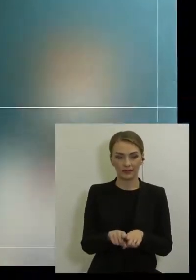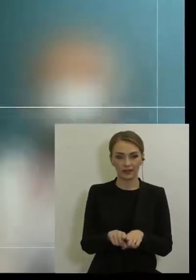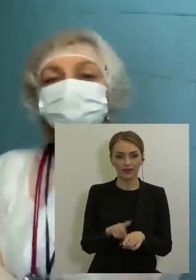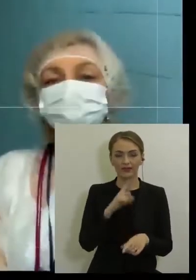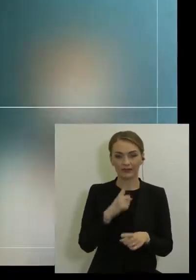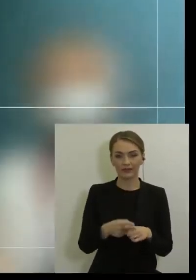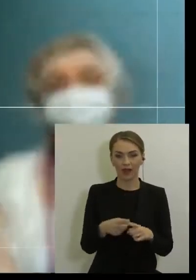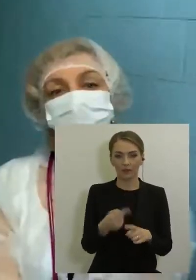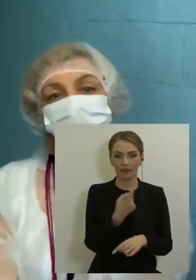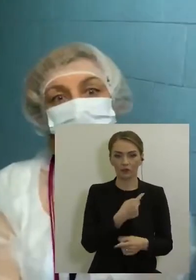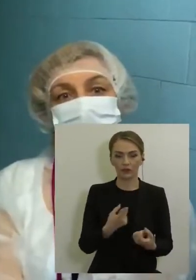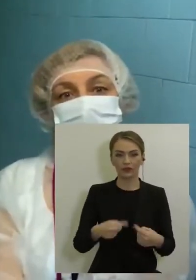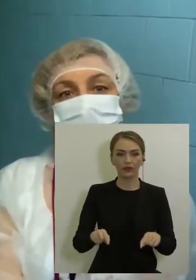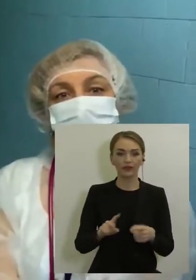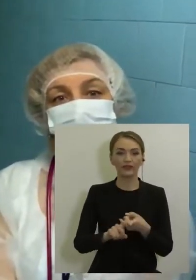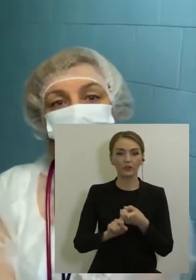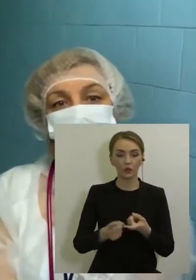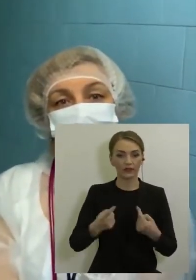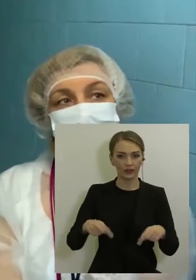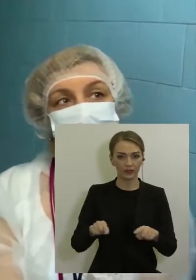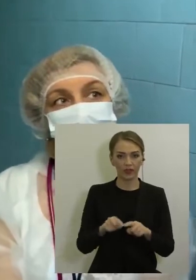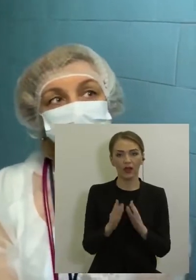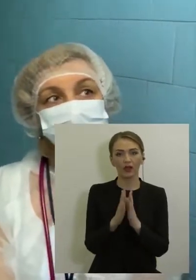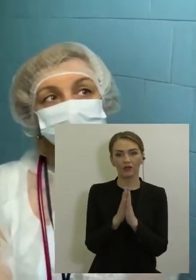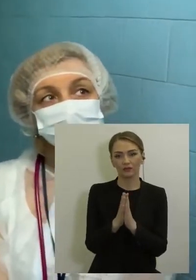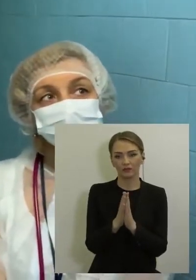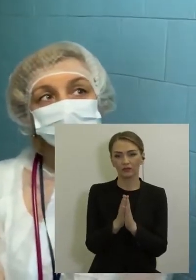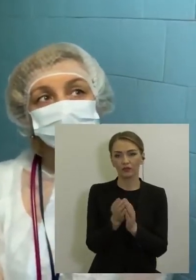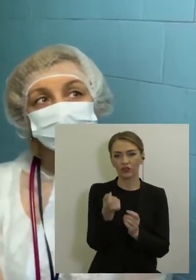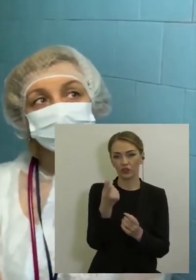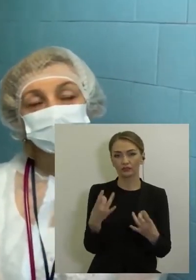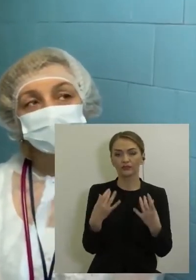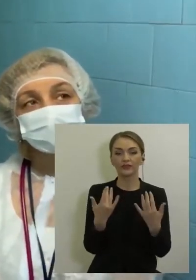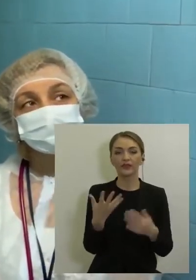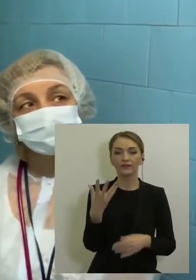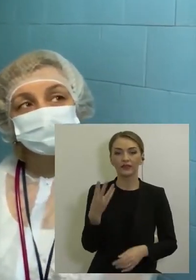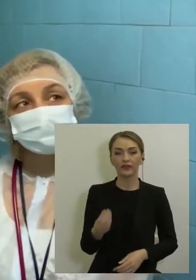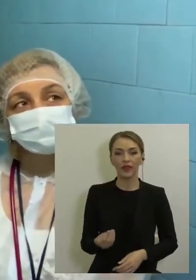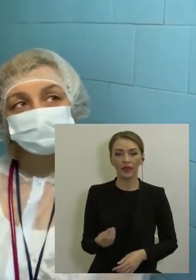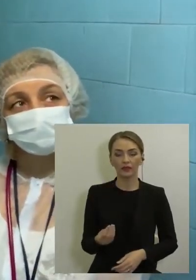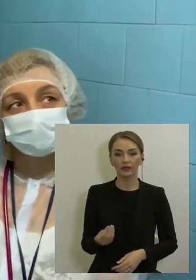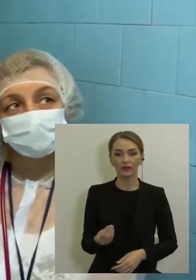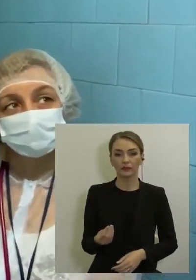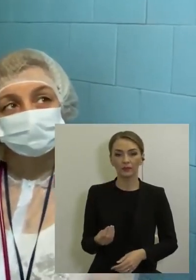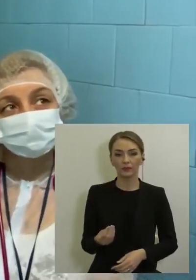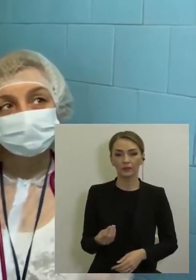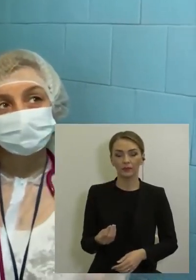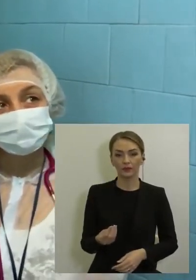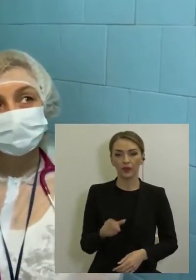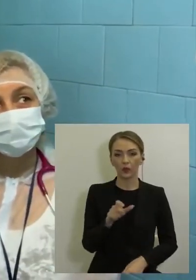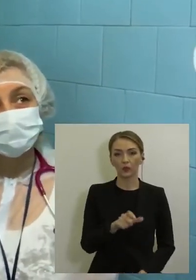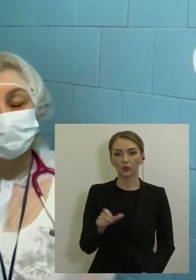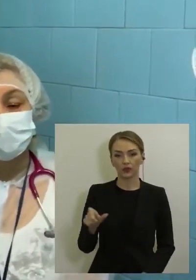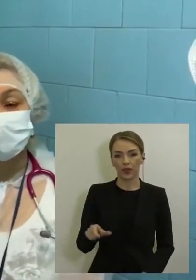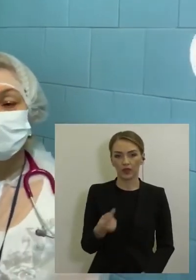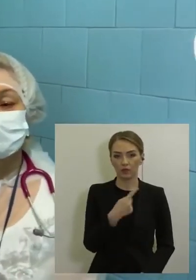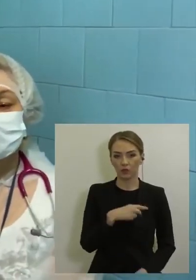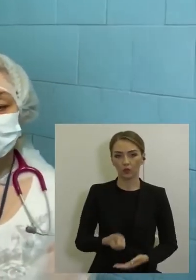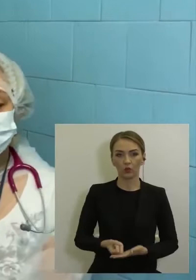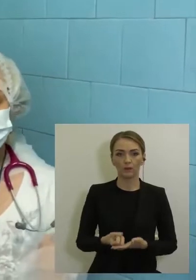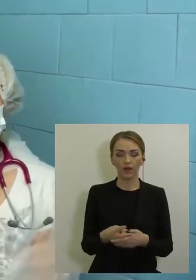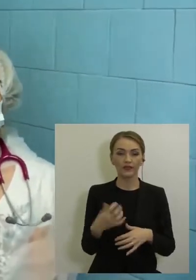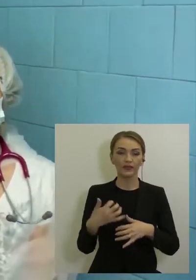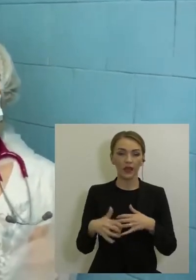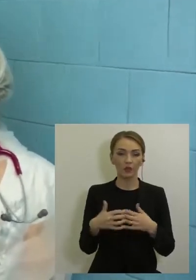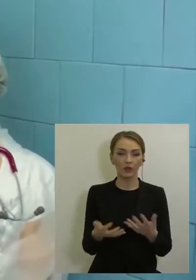інфекційного відділення. Будь ласка, можете трошки звітувати, скільки у вас в день людей поступає?